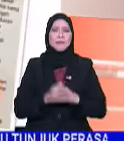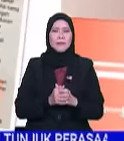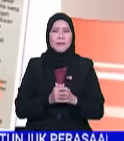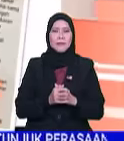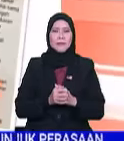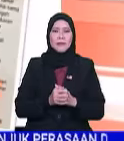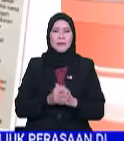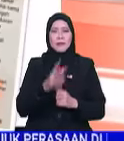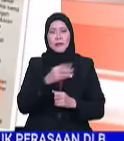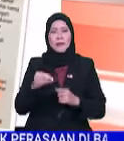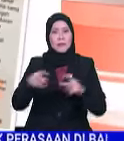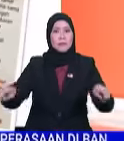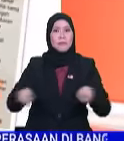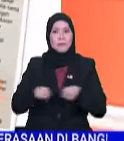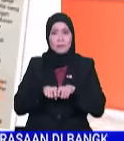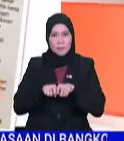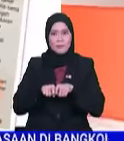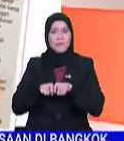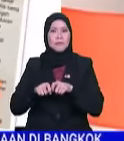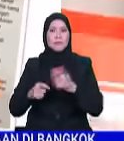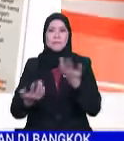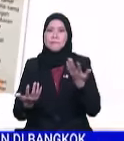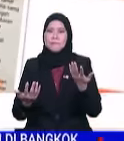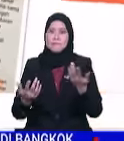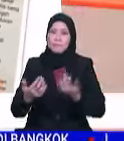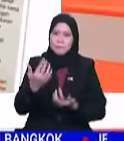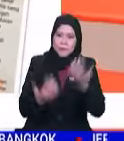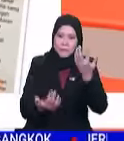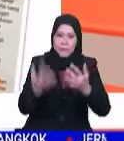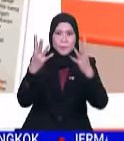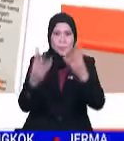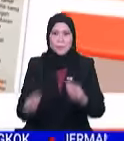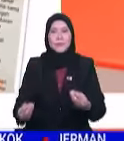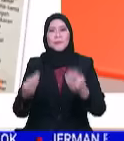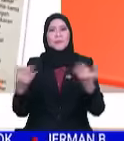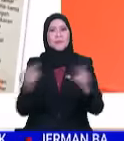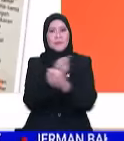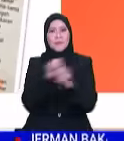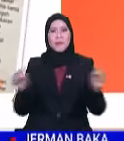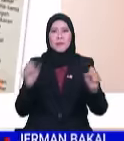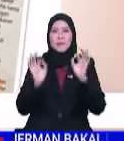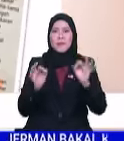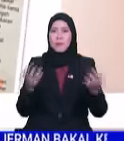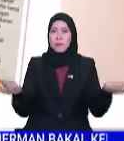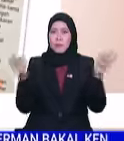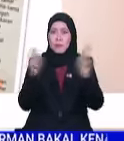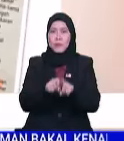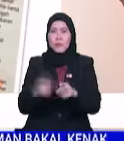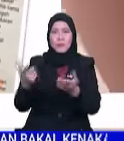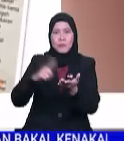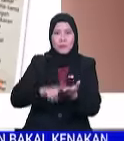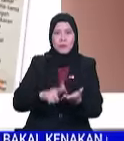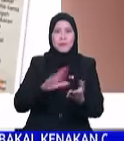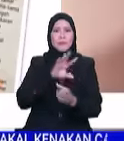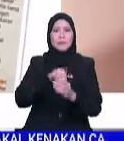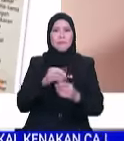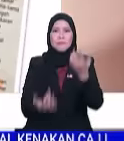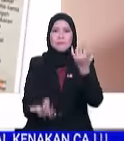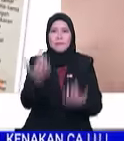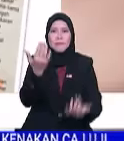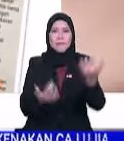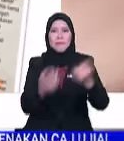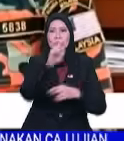Jelasnya, jentera dan logistik pemadaman juga sentiasa dalam keadaan bersiap-siaga sebagai persediaan sekiranya terdapat sebarang laporan melibatkan